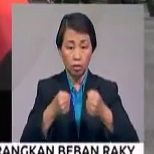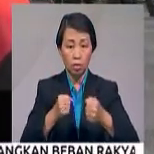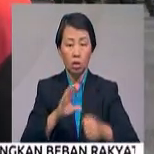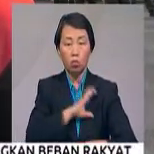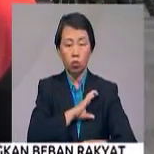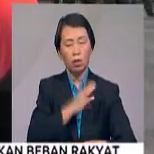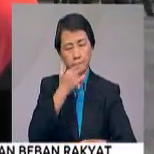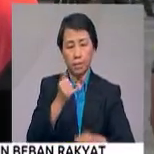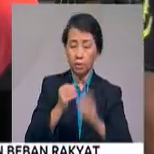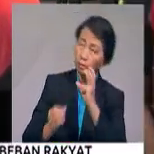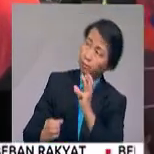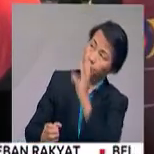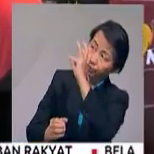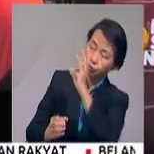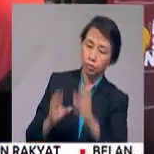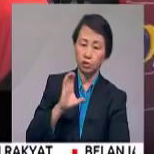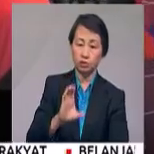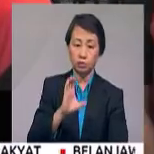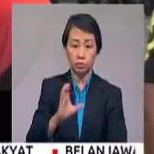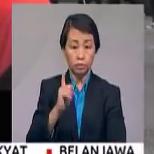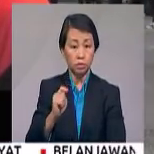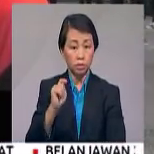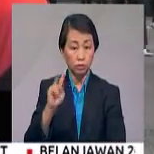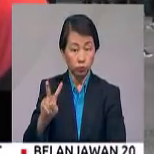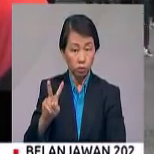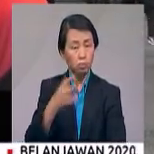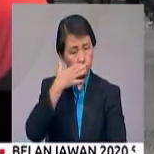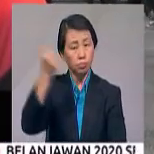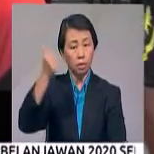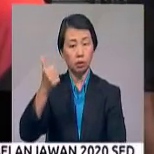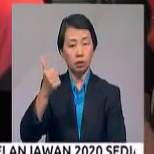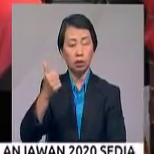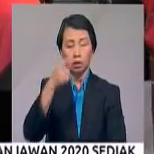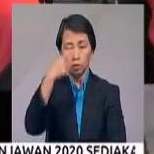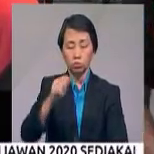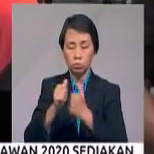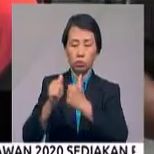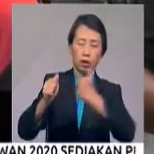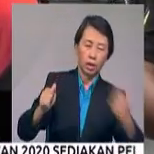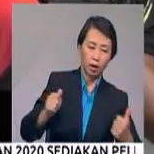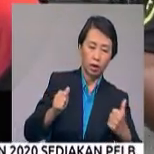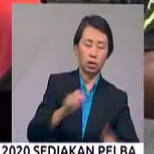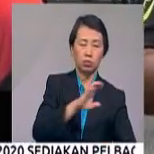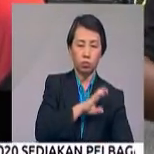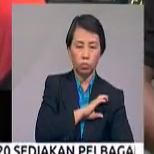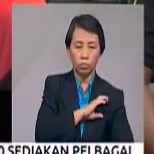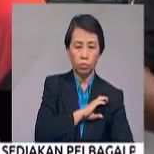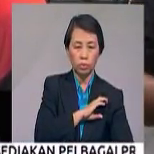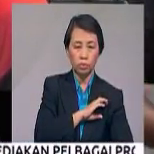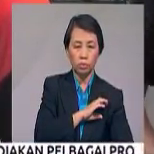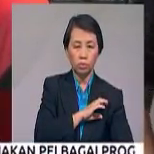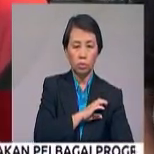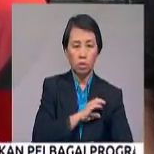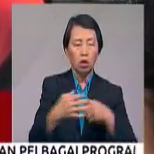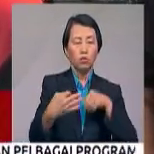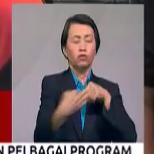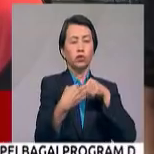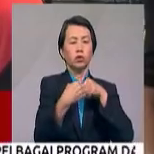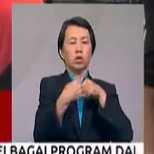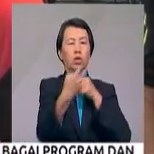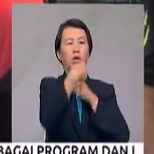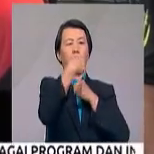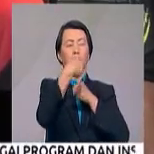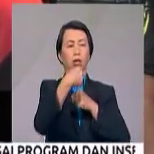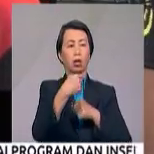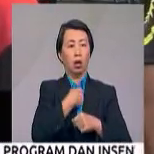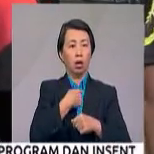dibekalkan, dipasang CCTV ya, untuk nak mengelakkan PDRM ini dipitnah, ya,